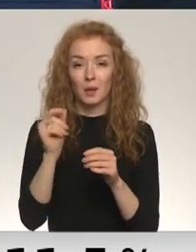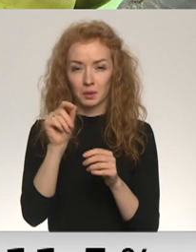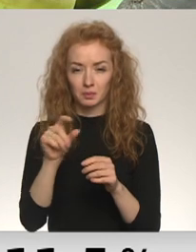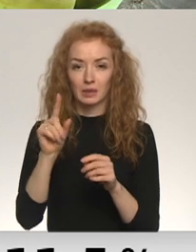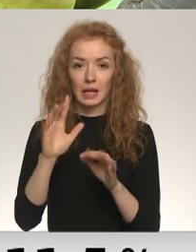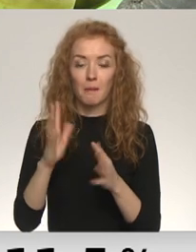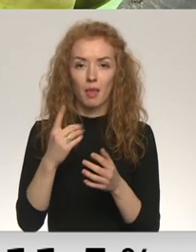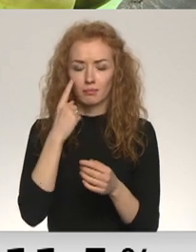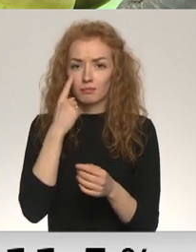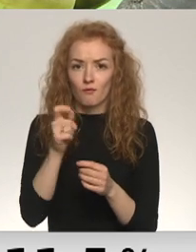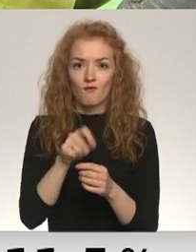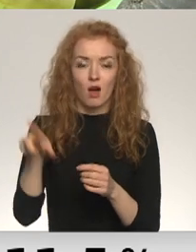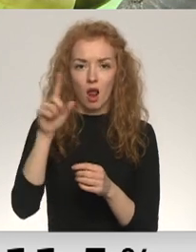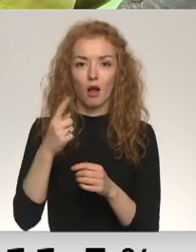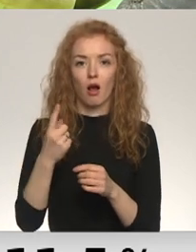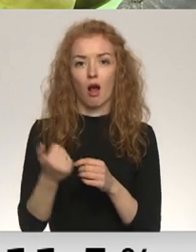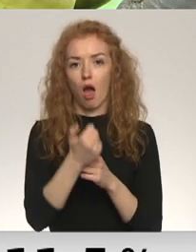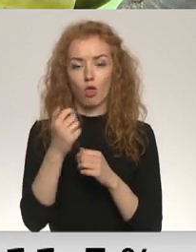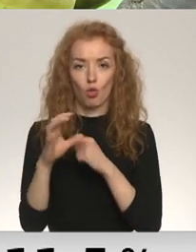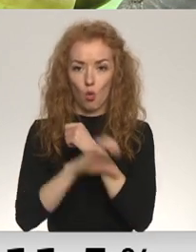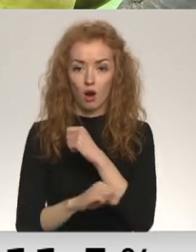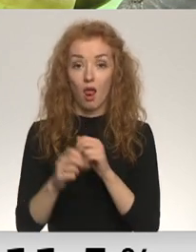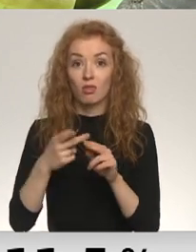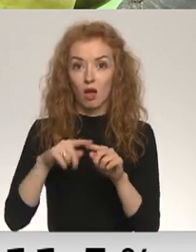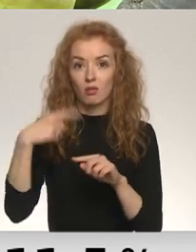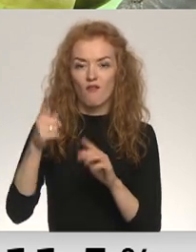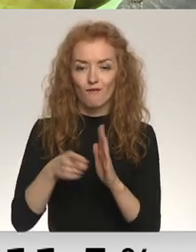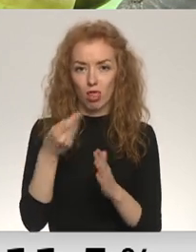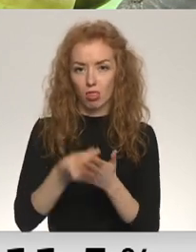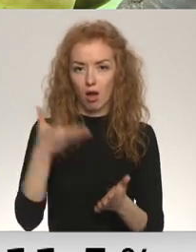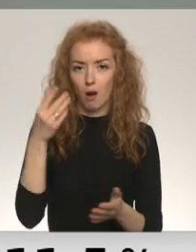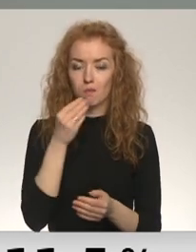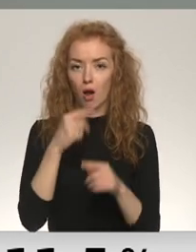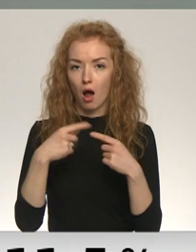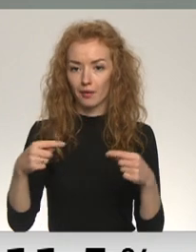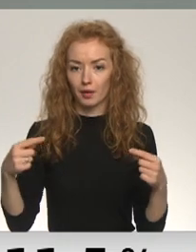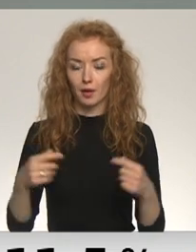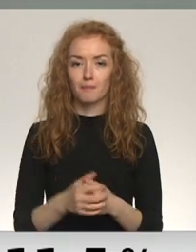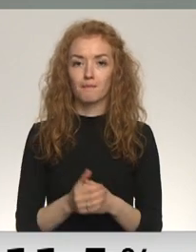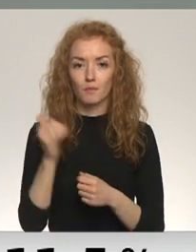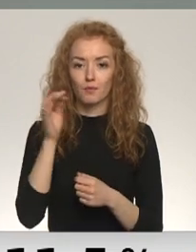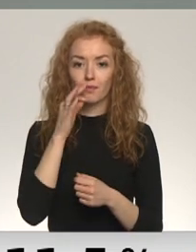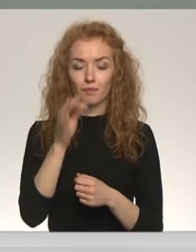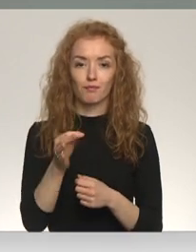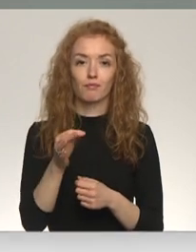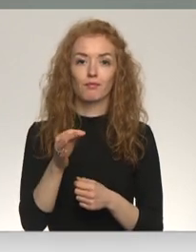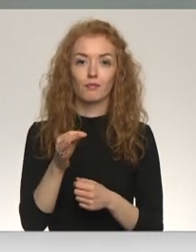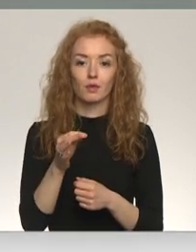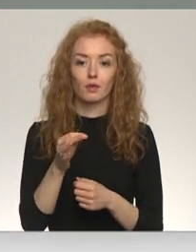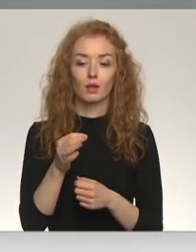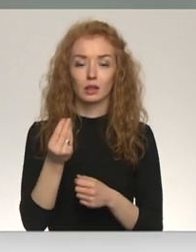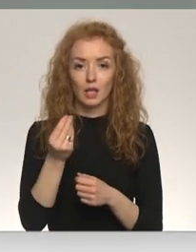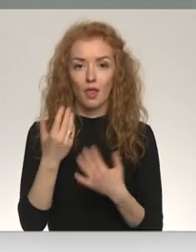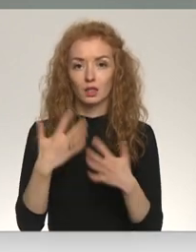gada nogalē. Līdz tam pārtika kļūs vēl dārgāka. Enerģijas cenas noteikti raukšā un minerāla cenas